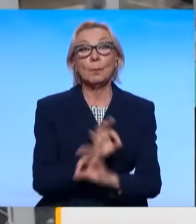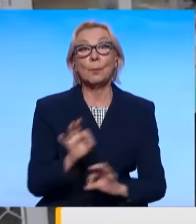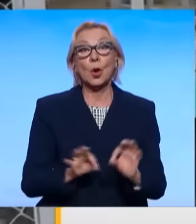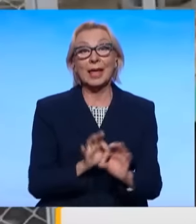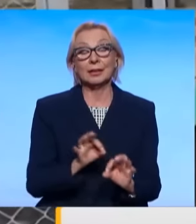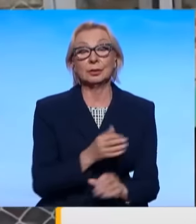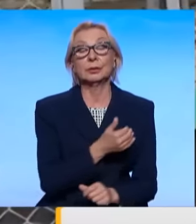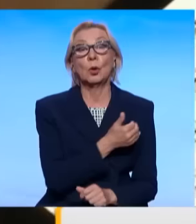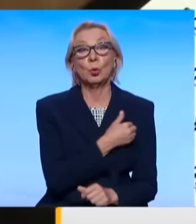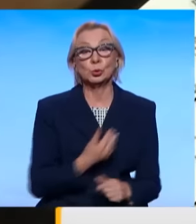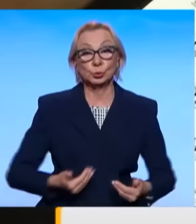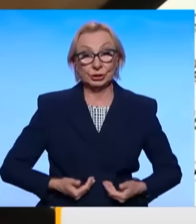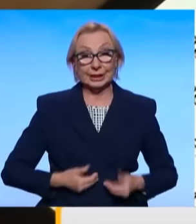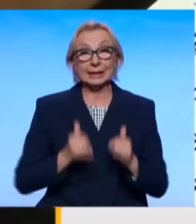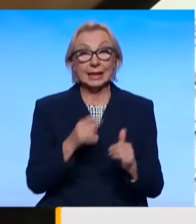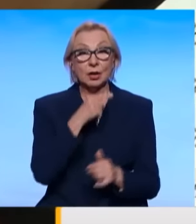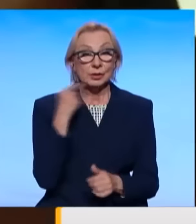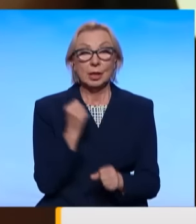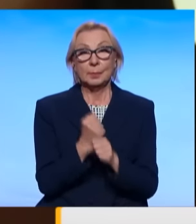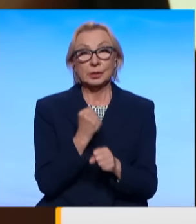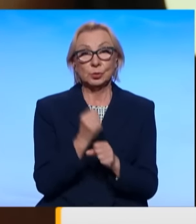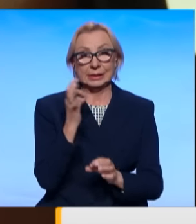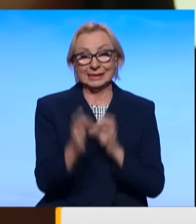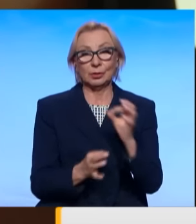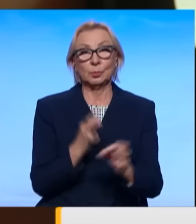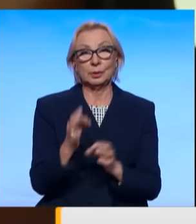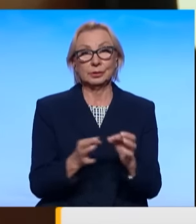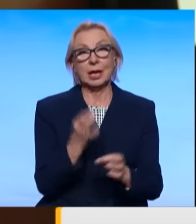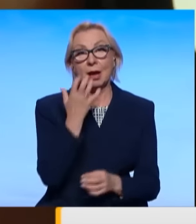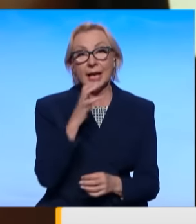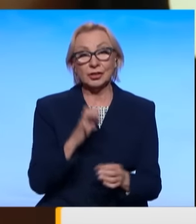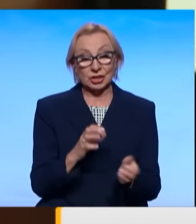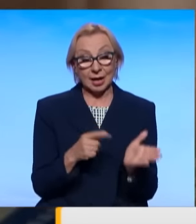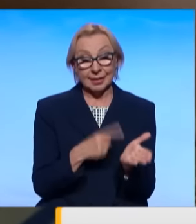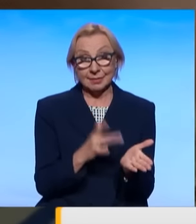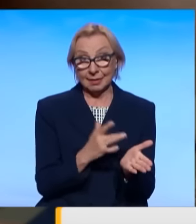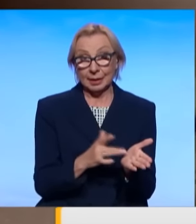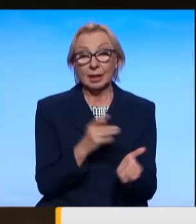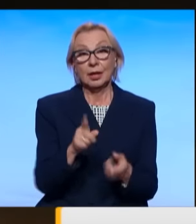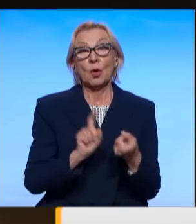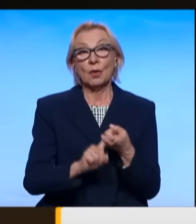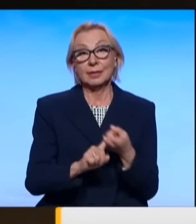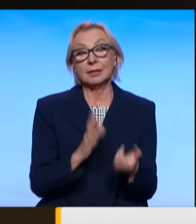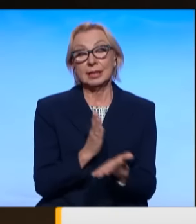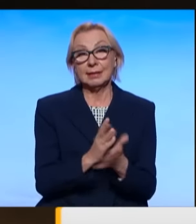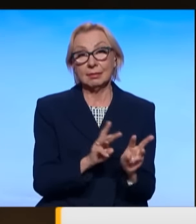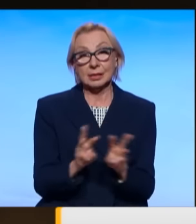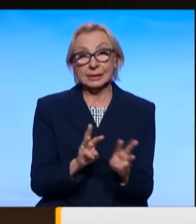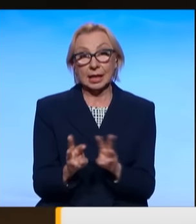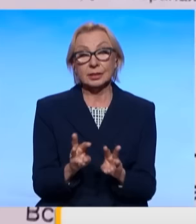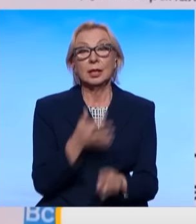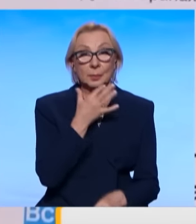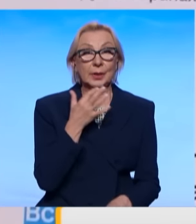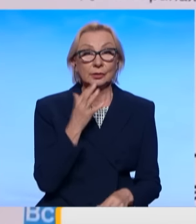Для росіян, які бажають здатися у полон, працює цілодобова гаряча лінія чи месенджери. Їх контакти є на сайті «Хочу жити». Тож